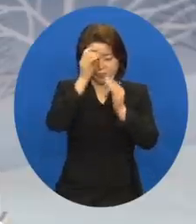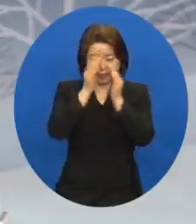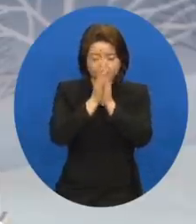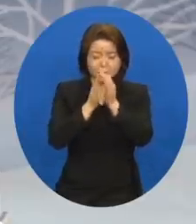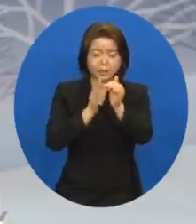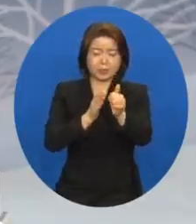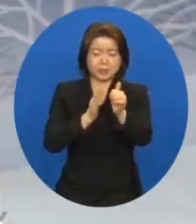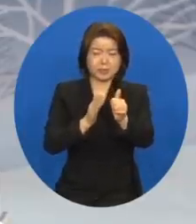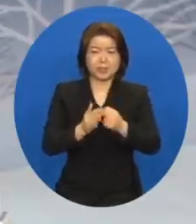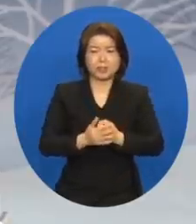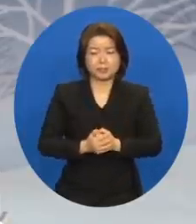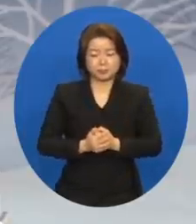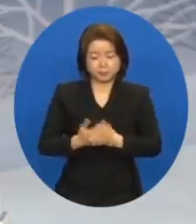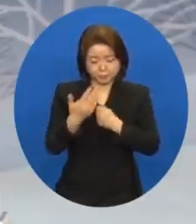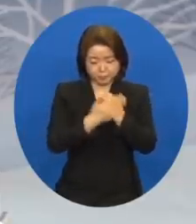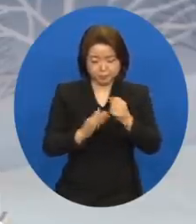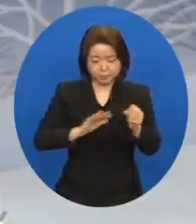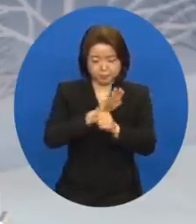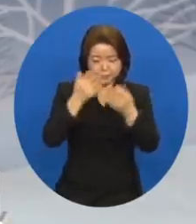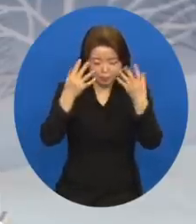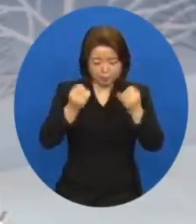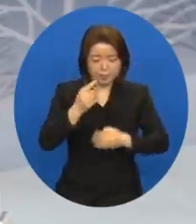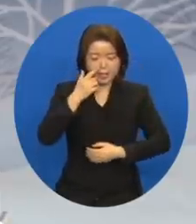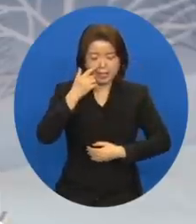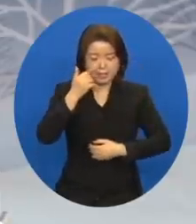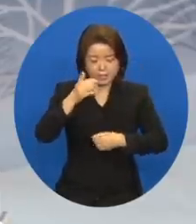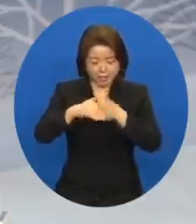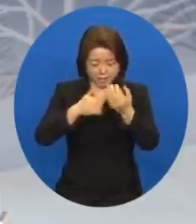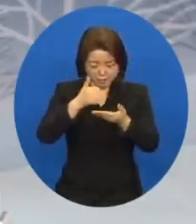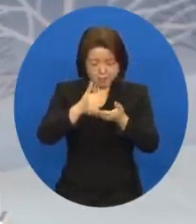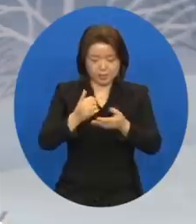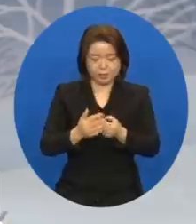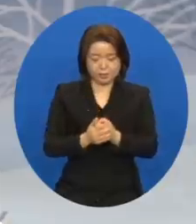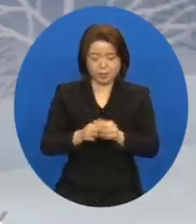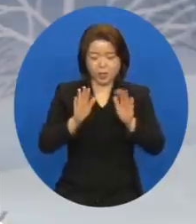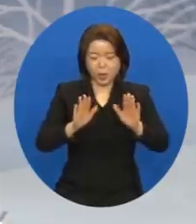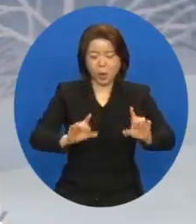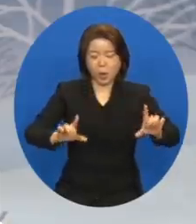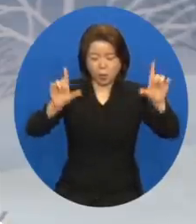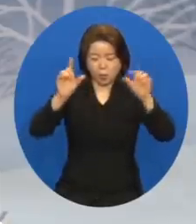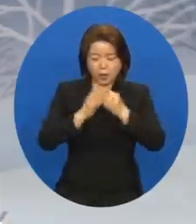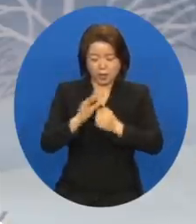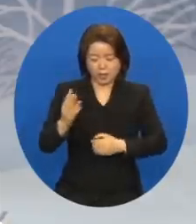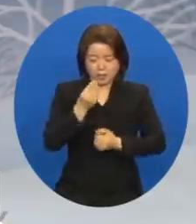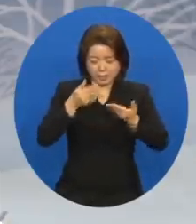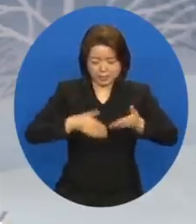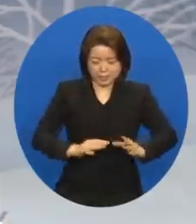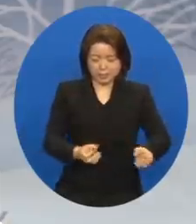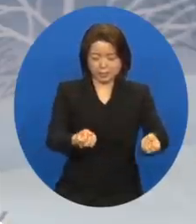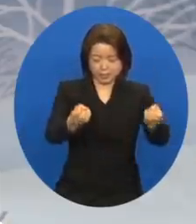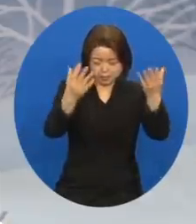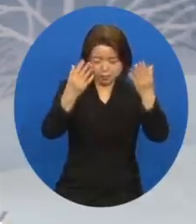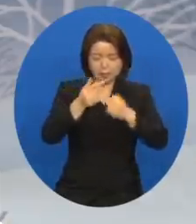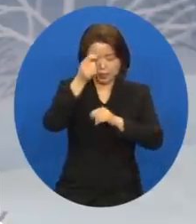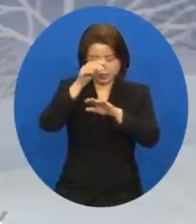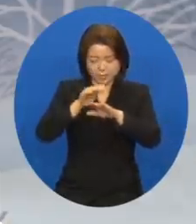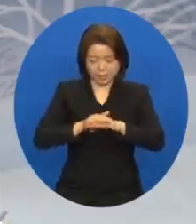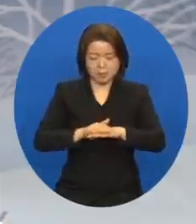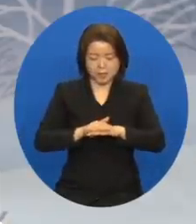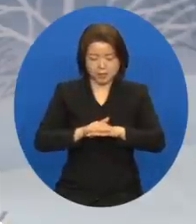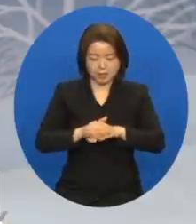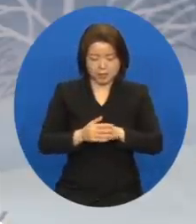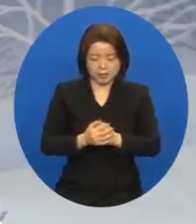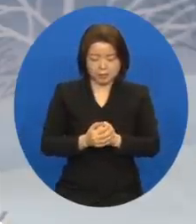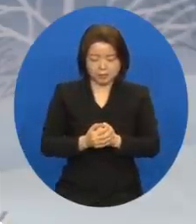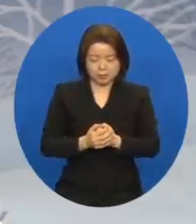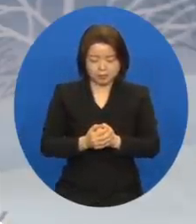기도하겠습니다. 은혜와 사랑이 많으신 하나님, 올해 성탄절 예배를